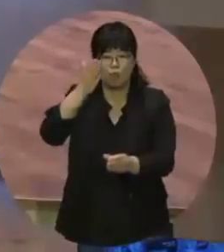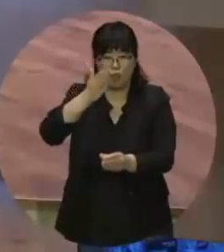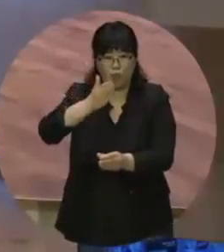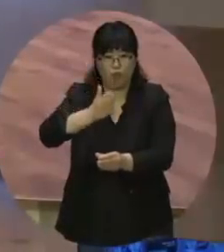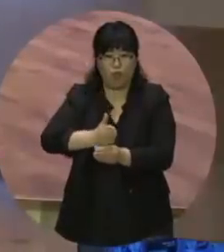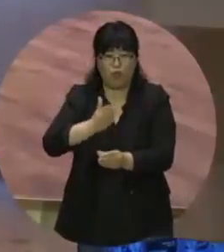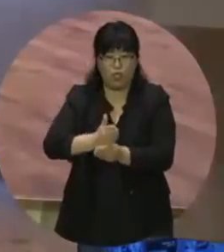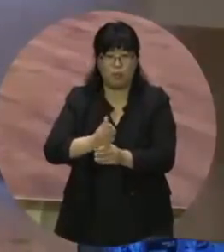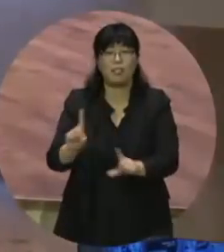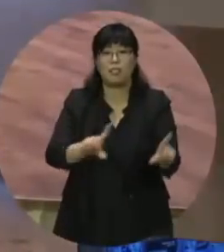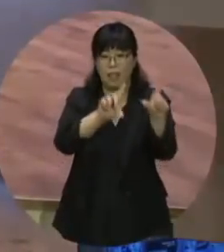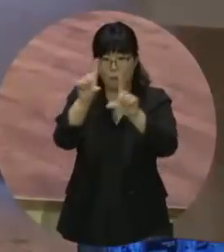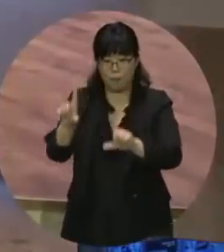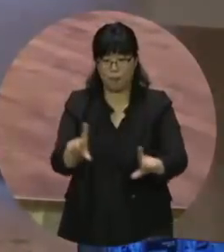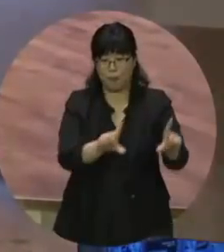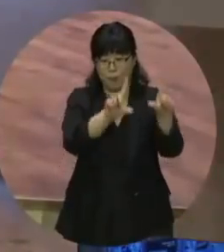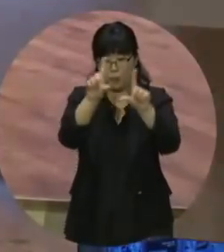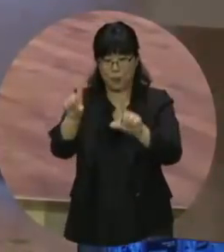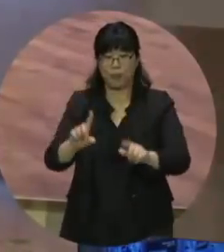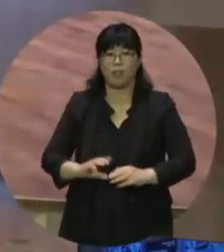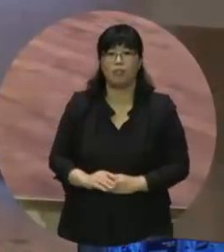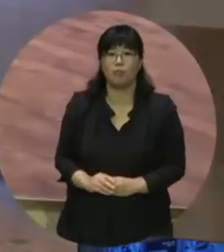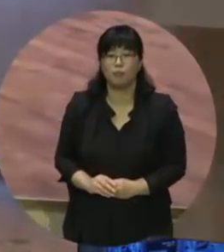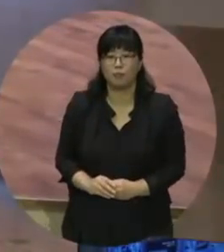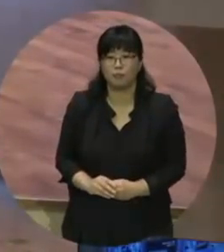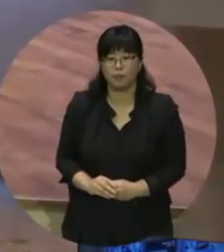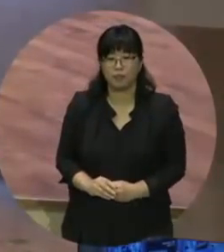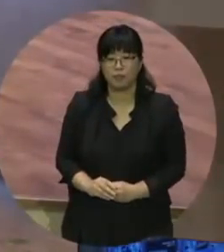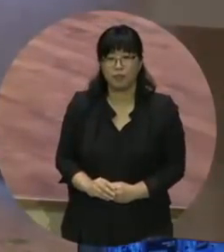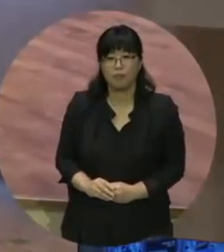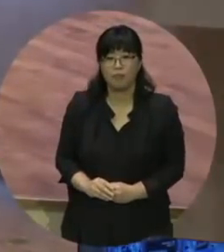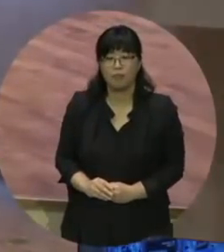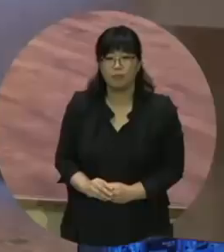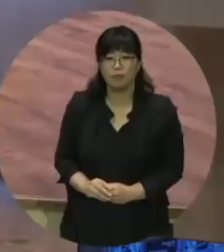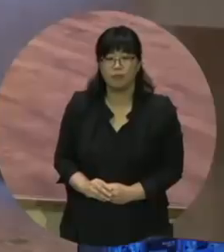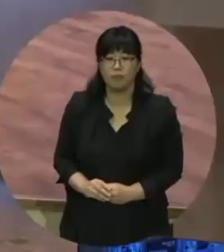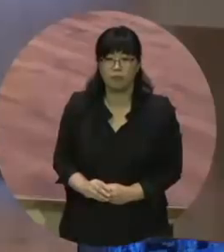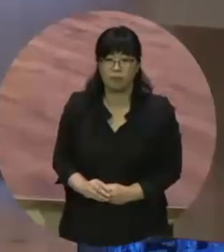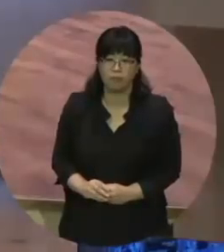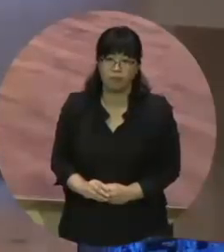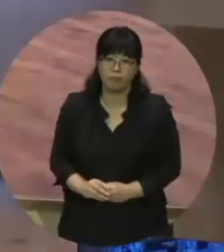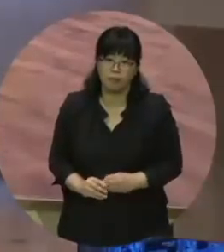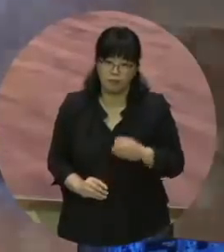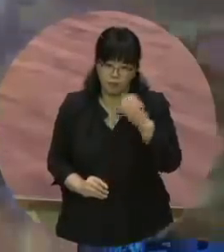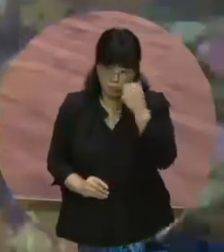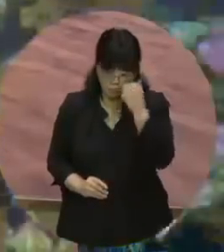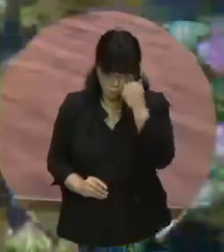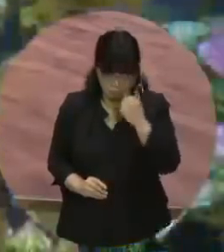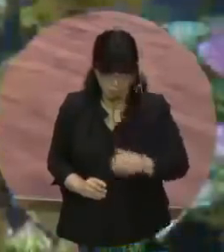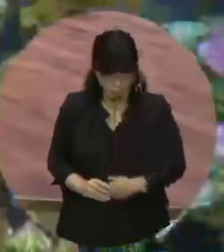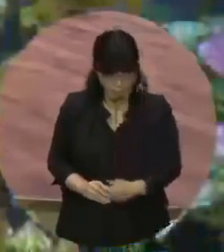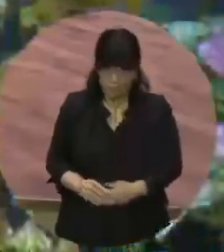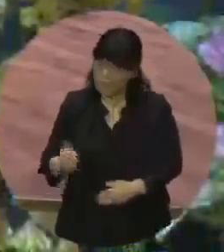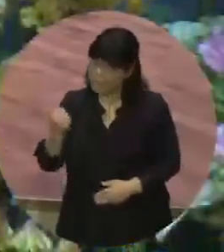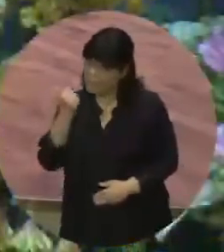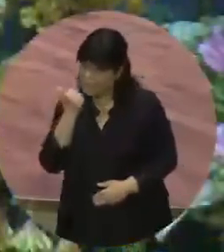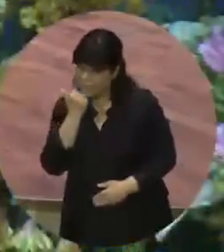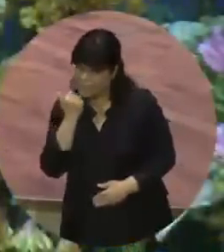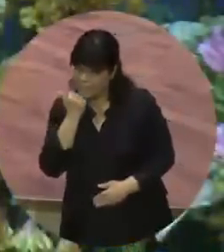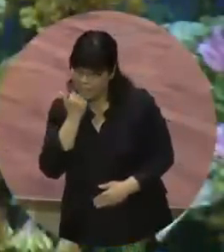에서가 사냥하여 오려고 들로 나가며 자, 이삭이 에서에게 장자의